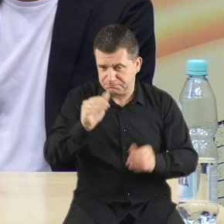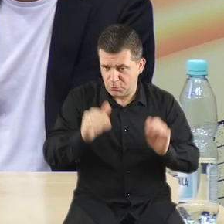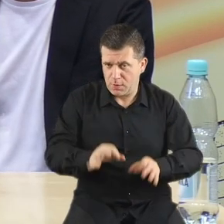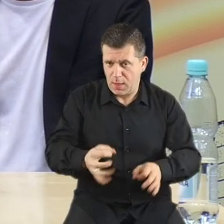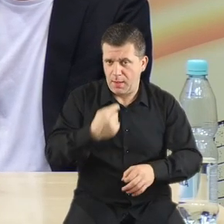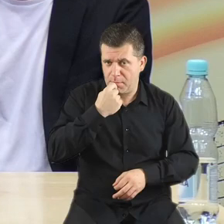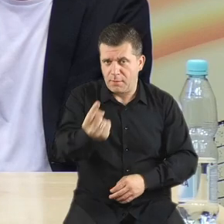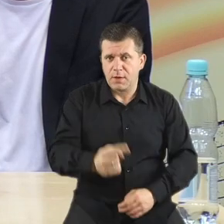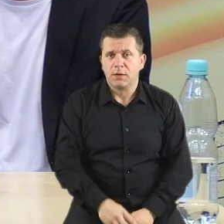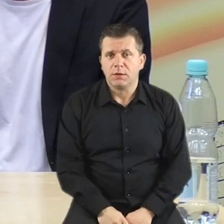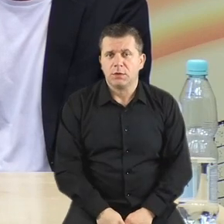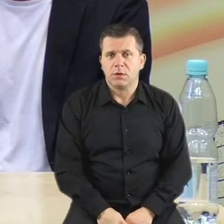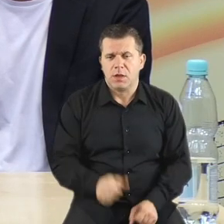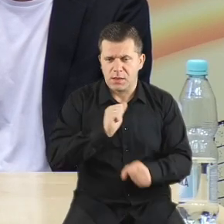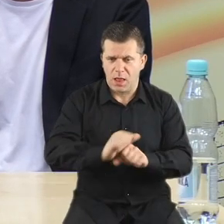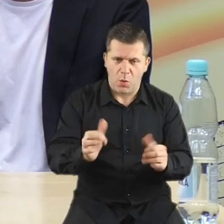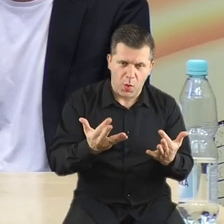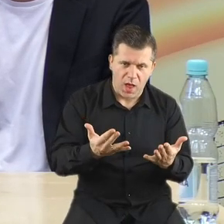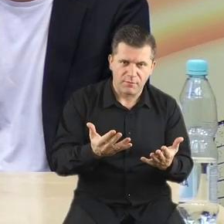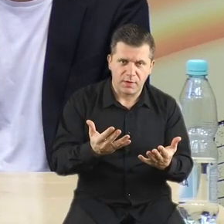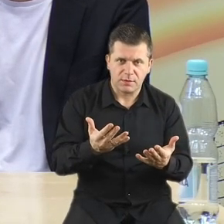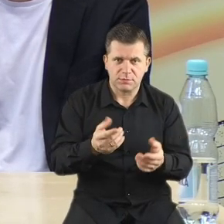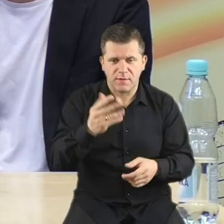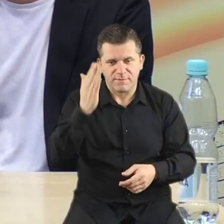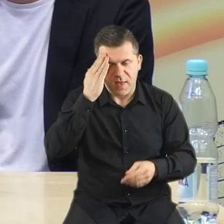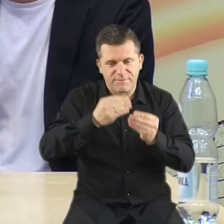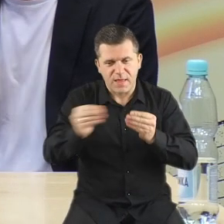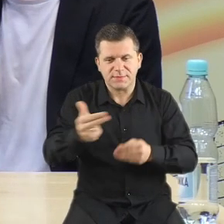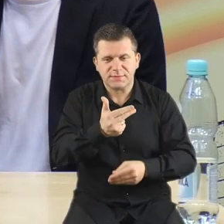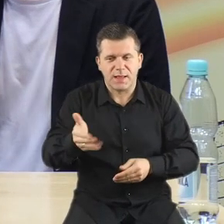pan powiedzieć, że już może jest łatwiej, czy wie pan o kobietach więcej?